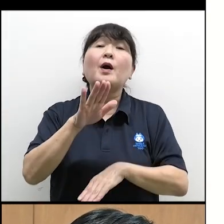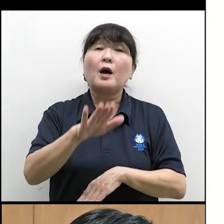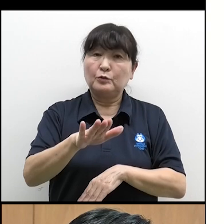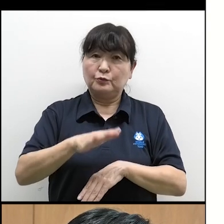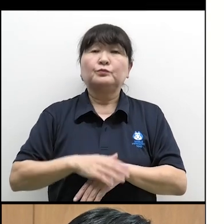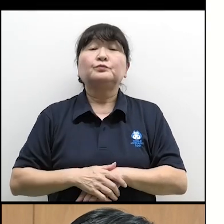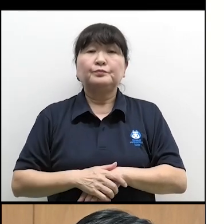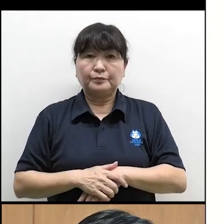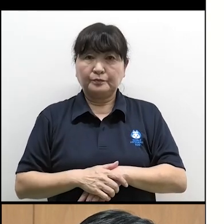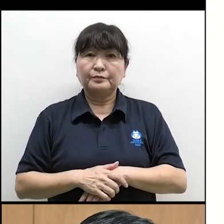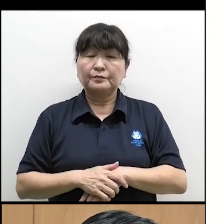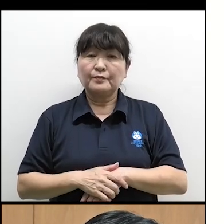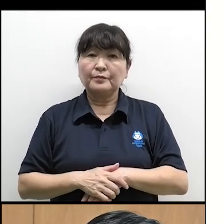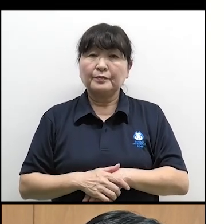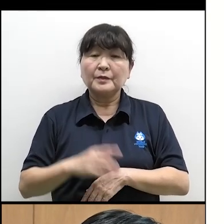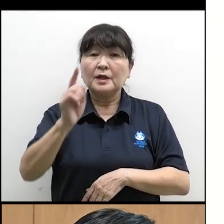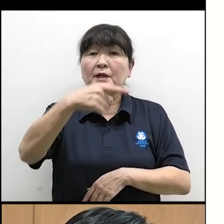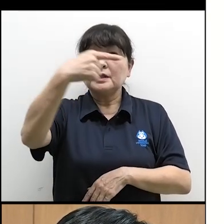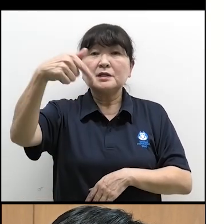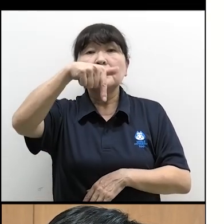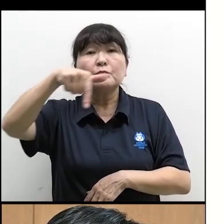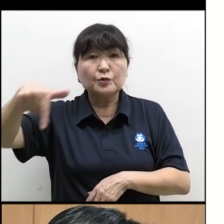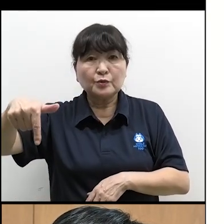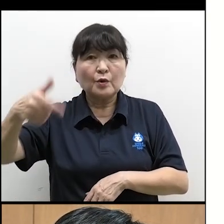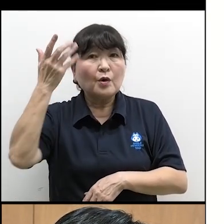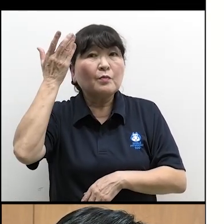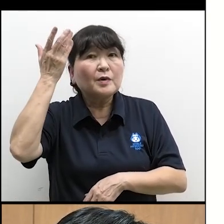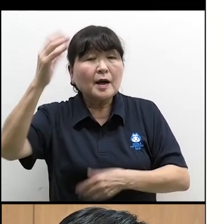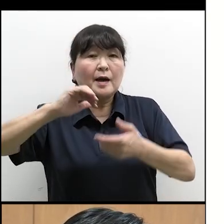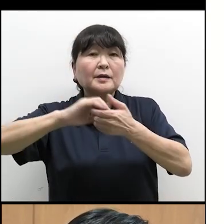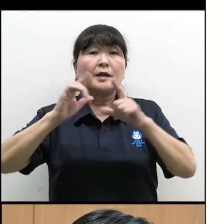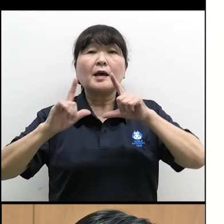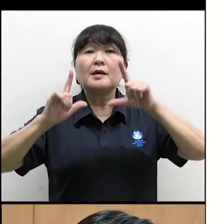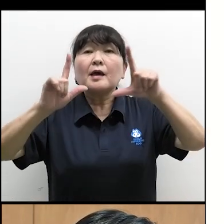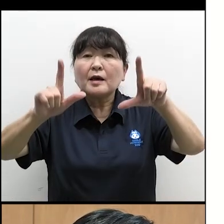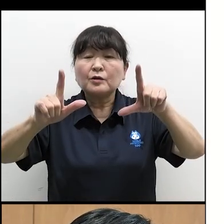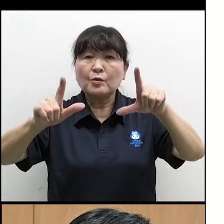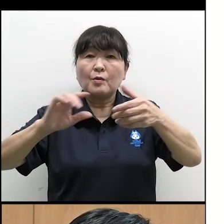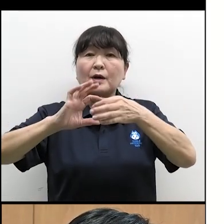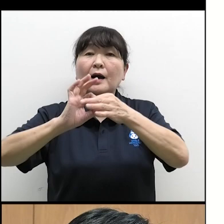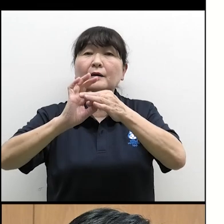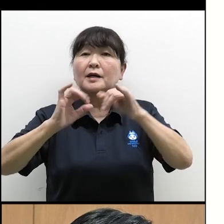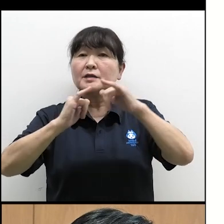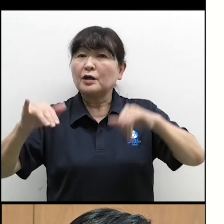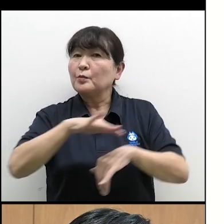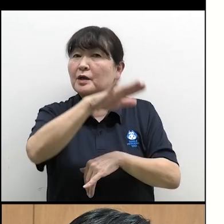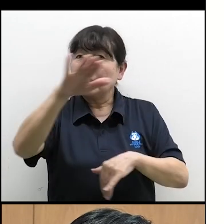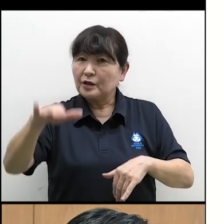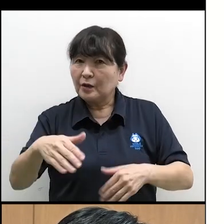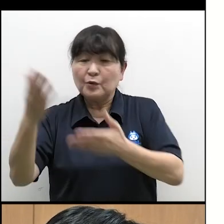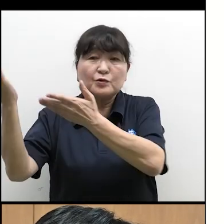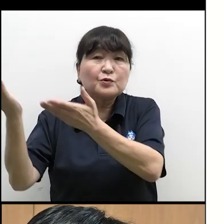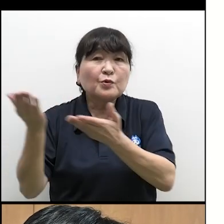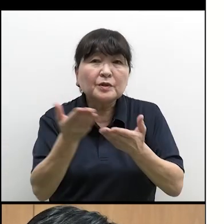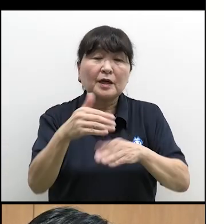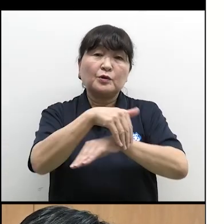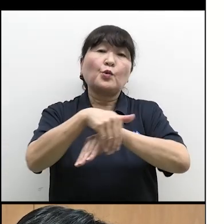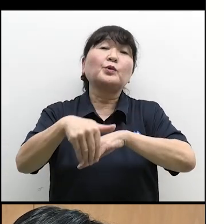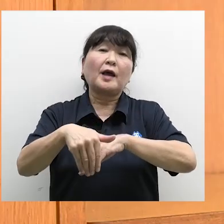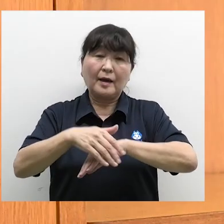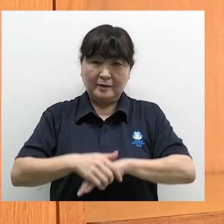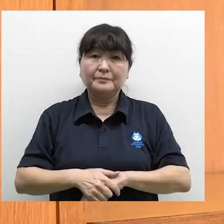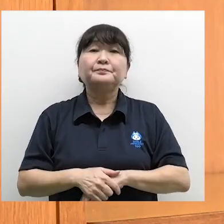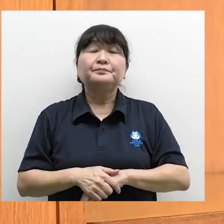また第1部の未来提言の関係者の皆さんもですね、別枠で招待をさせていただく予定となっております